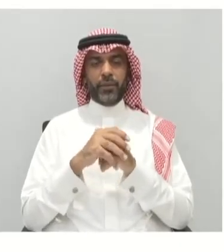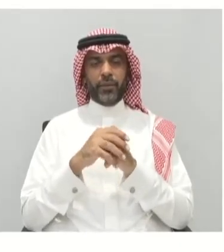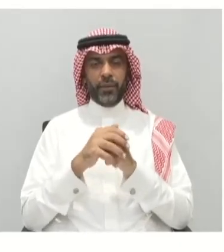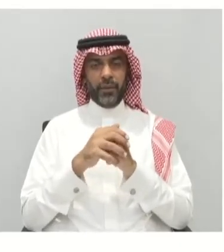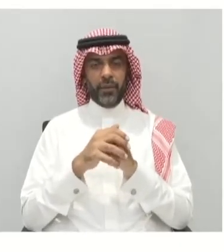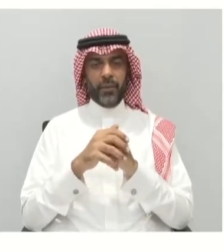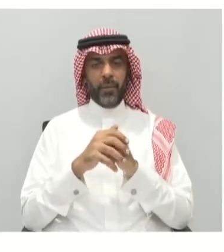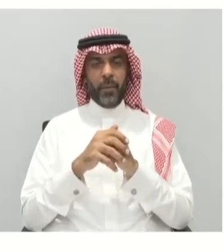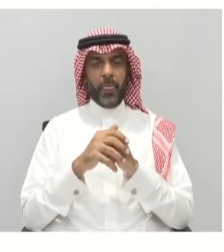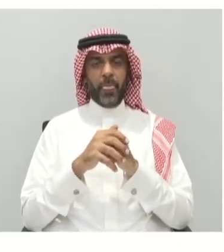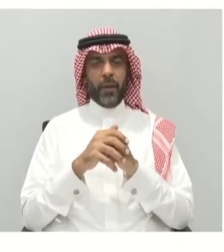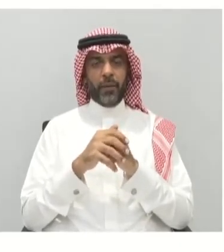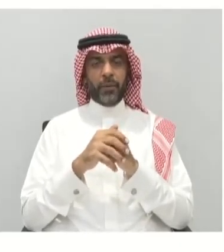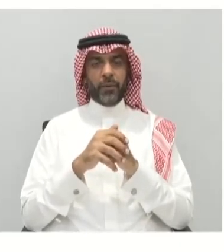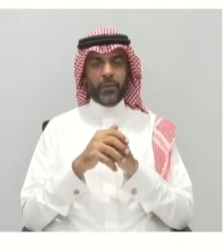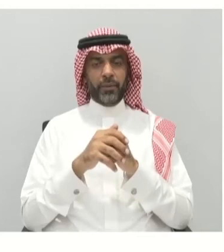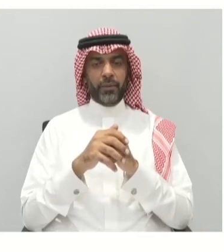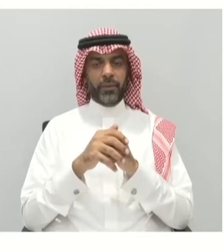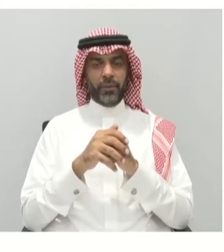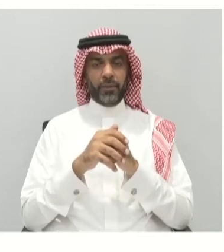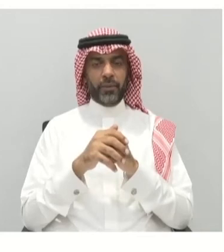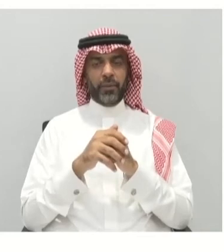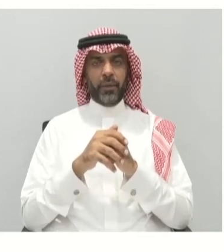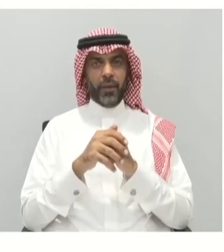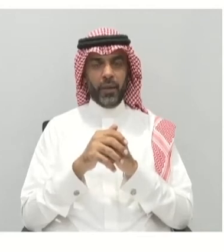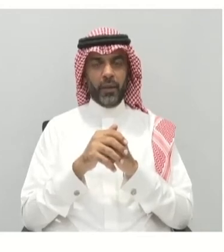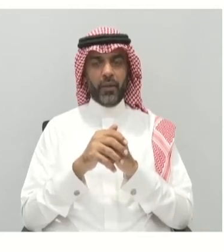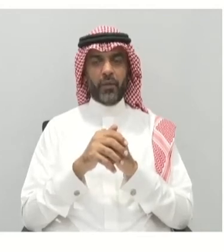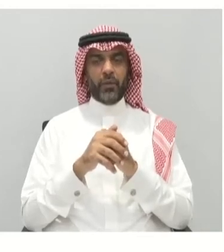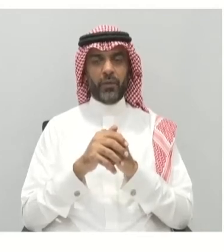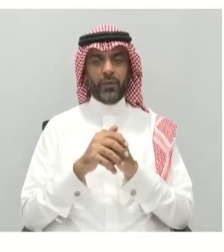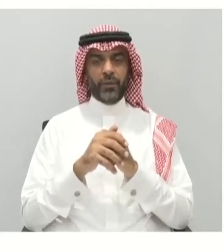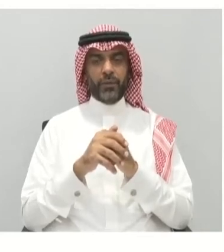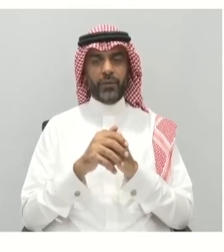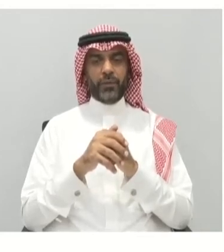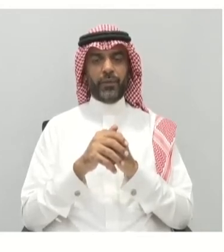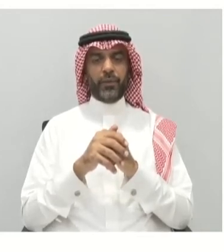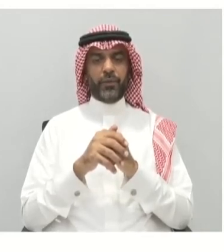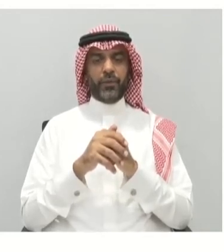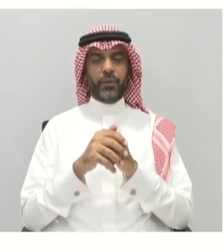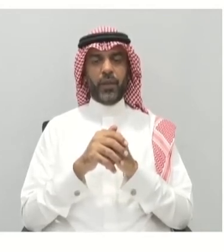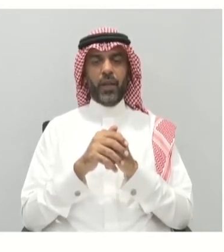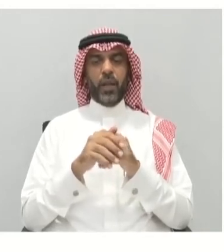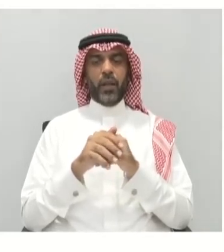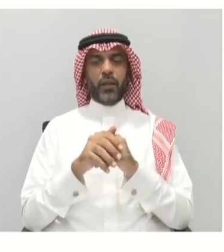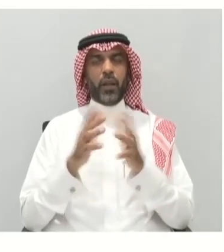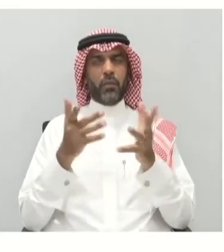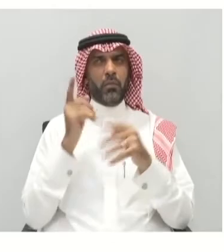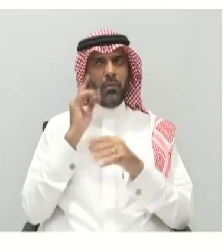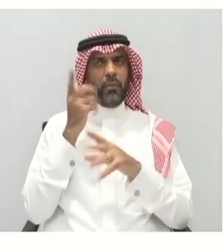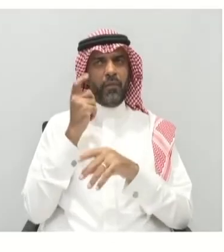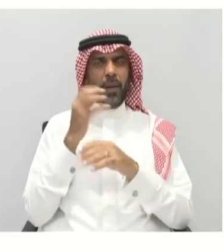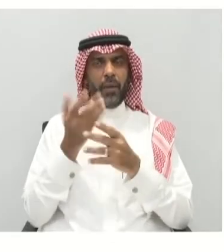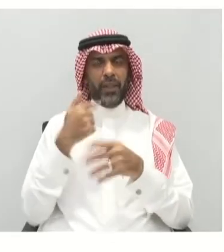والادعاء وادله وبراهين تدعم هذه المسوغات طيب ما فهمنا طيب الان